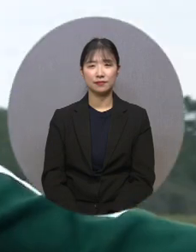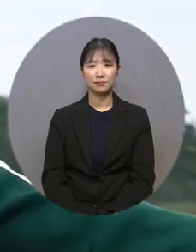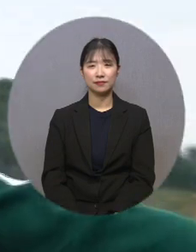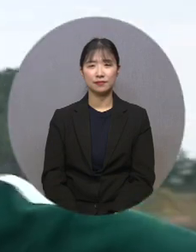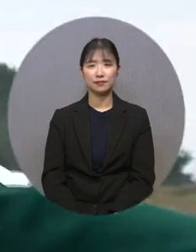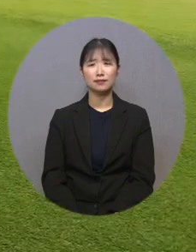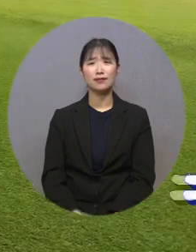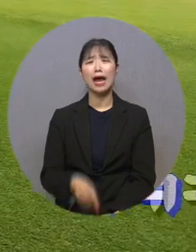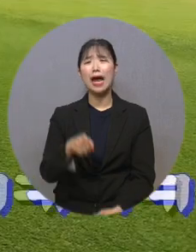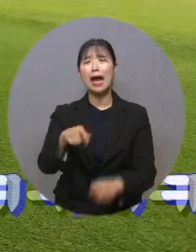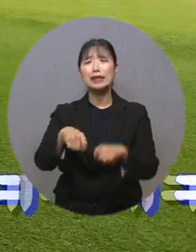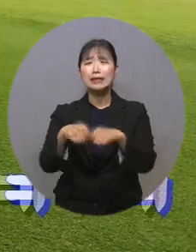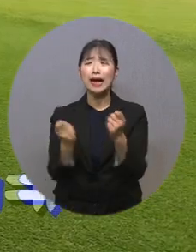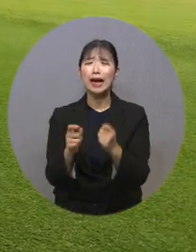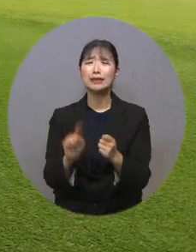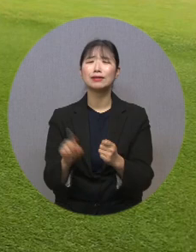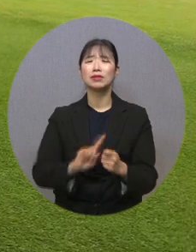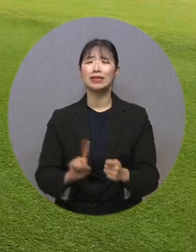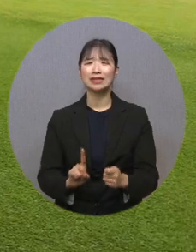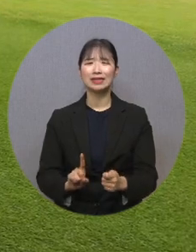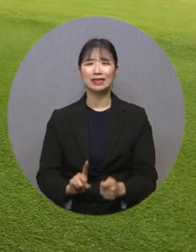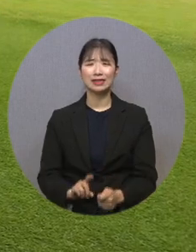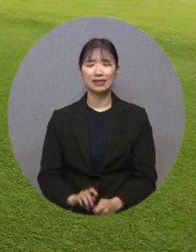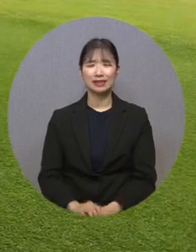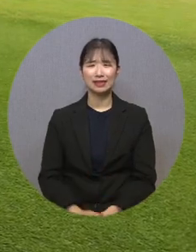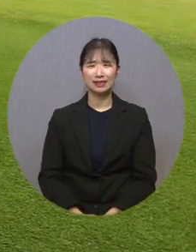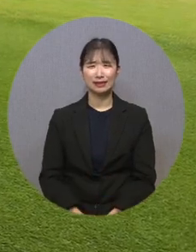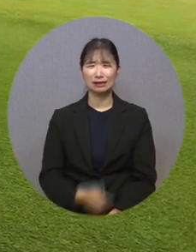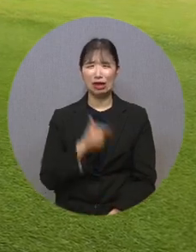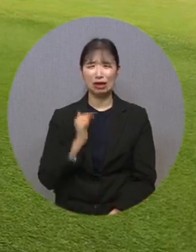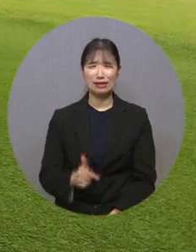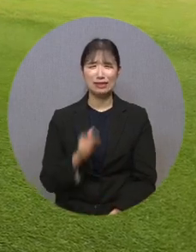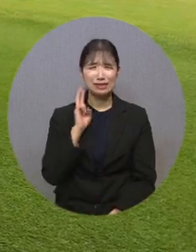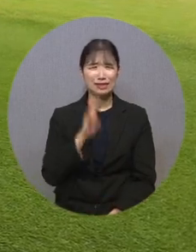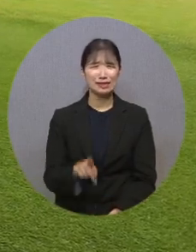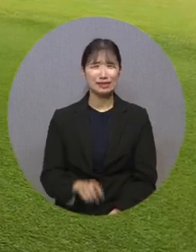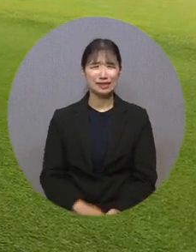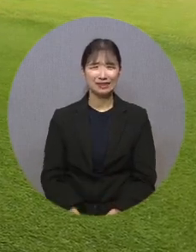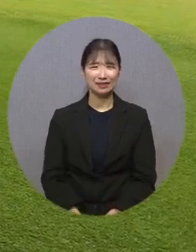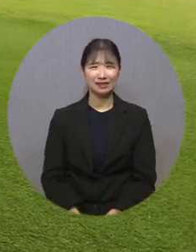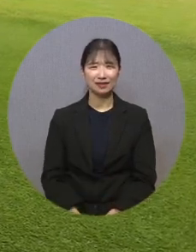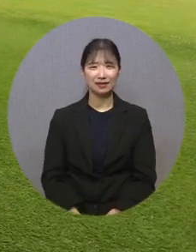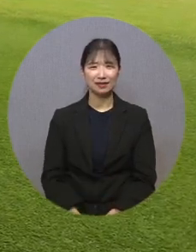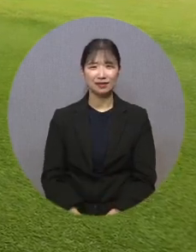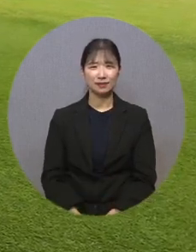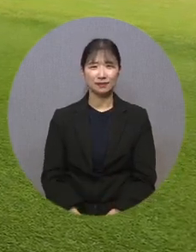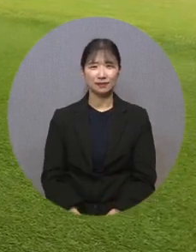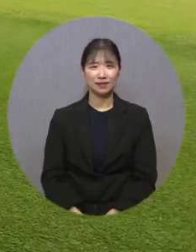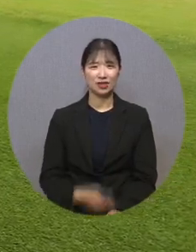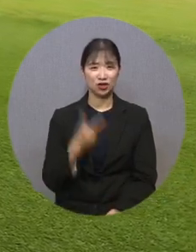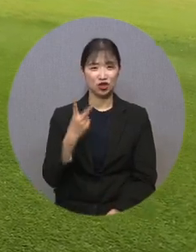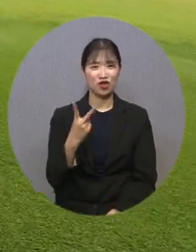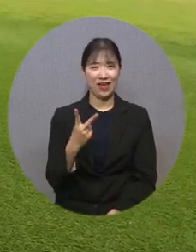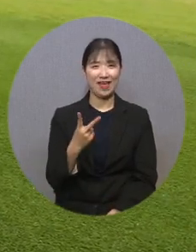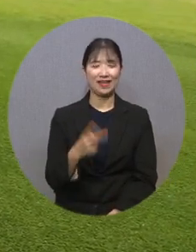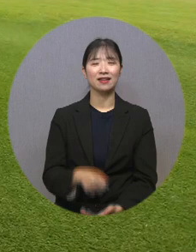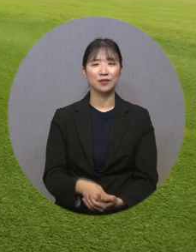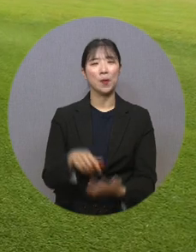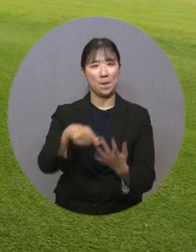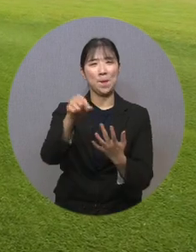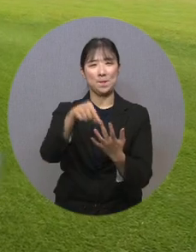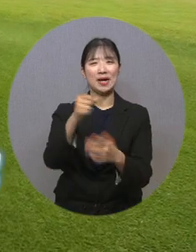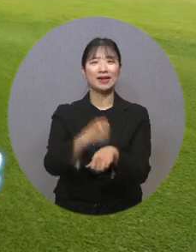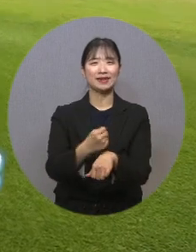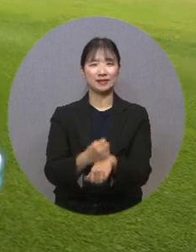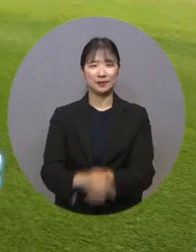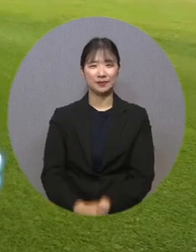아, 잘랐어. 아, 진짜. 너무해. 너무해. 다 잘랐어. 아, 저렇게 간절히. 그리고 우리 두 장. 두 장. 두 장